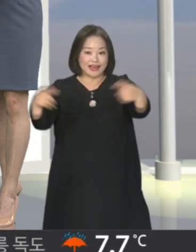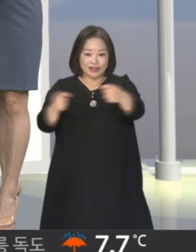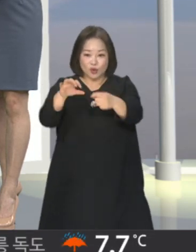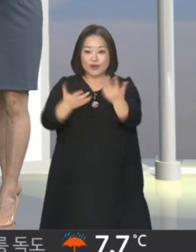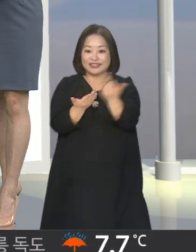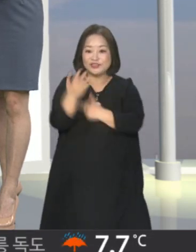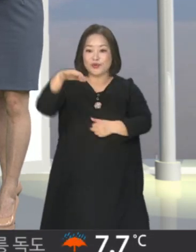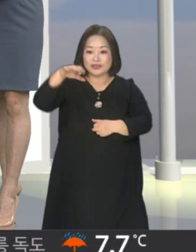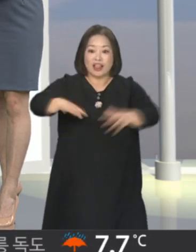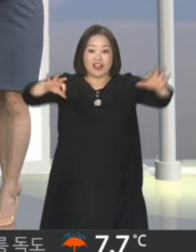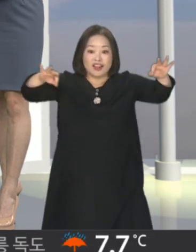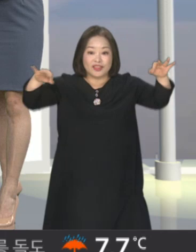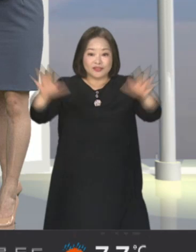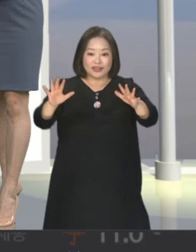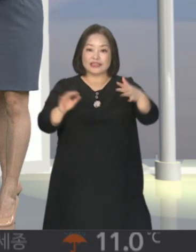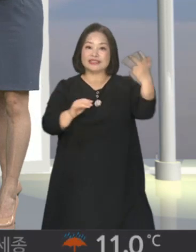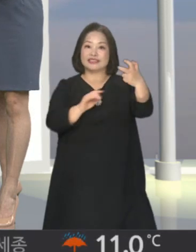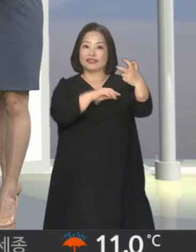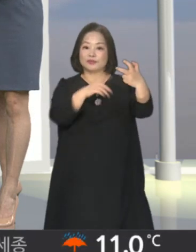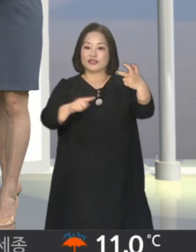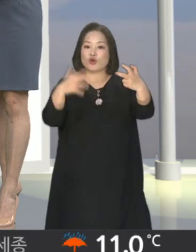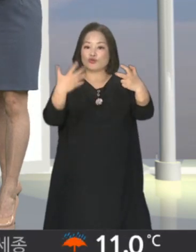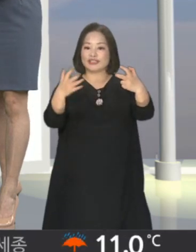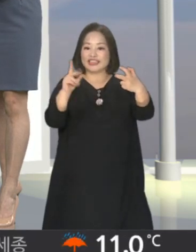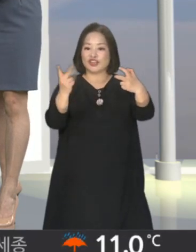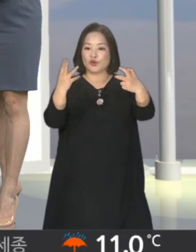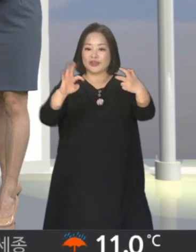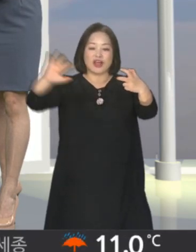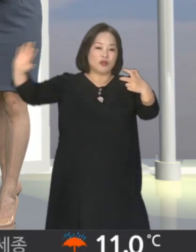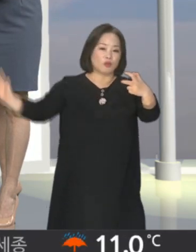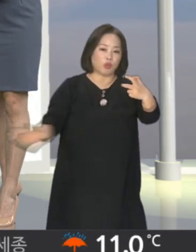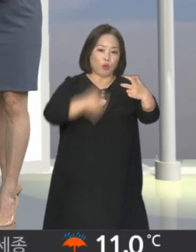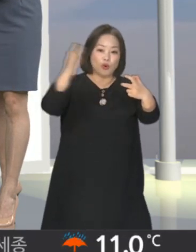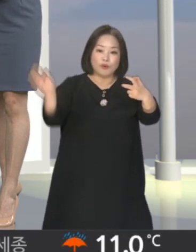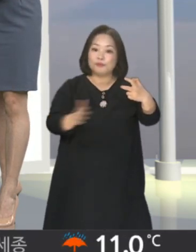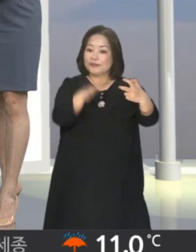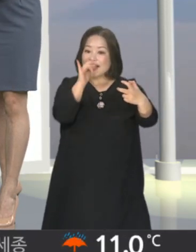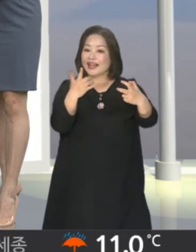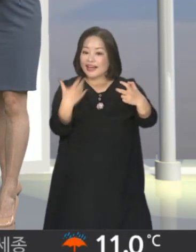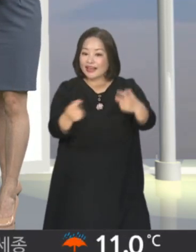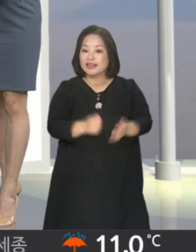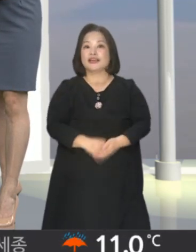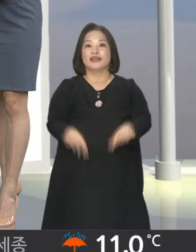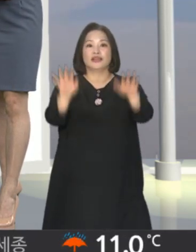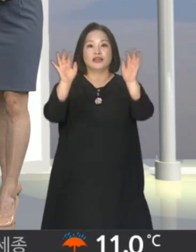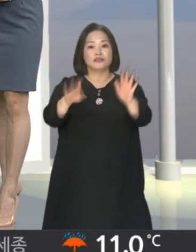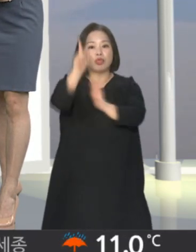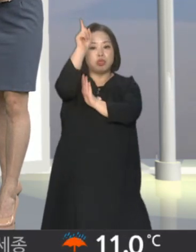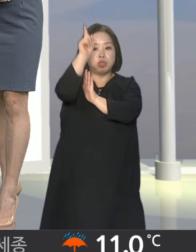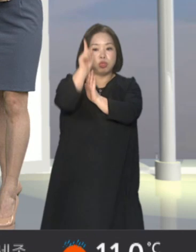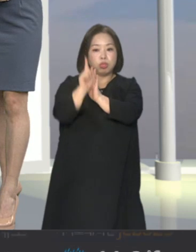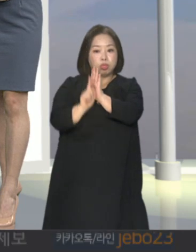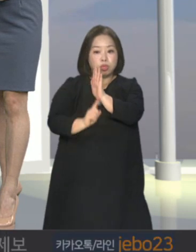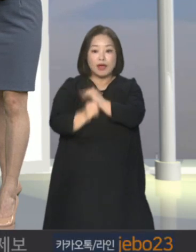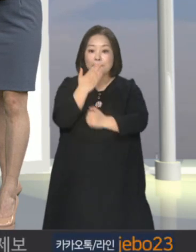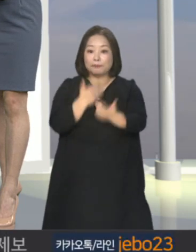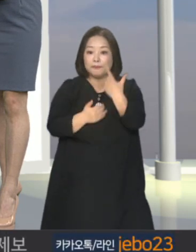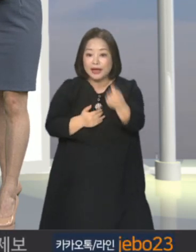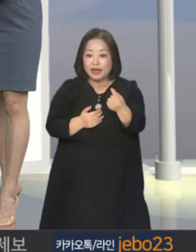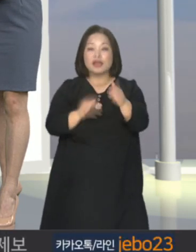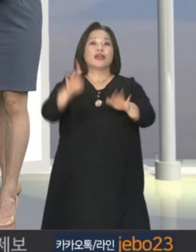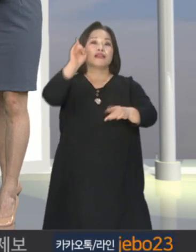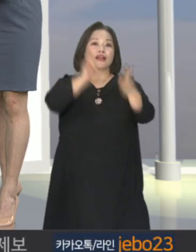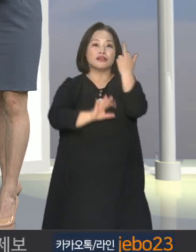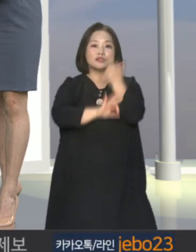제주는 순간 시속 70에서 90km의 돌풍이 예상됩니다. 기온은 내림세를 타고 있습니다.